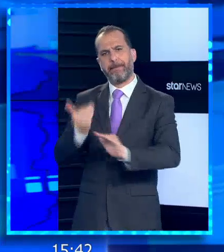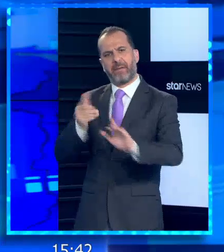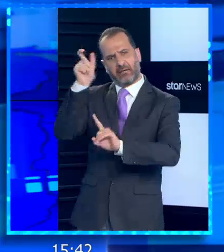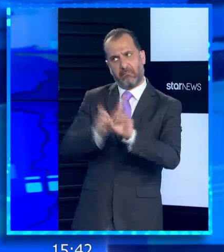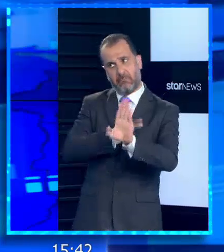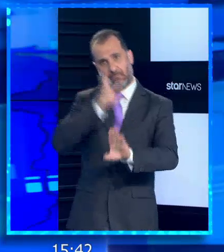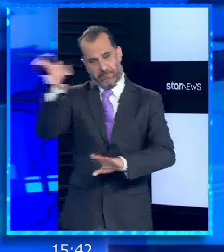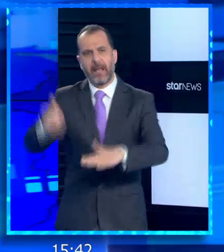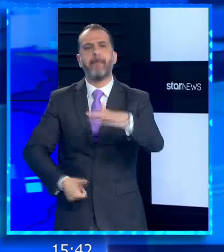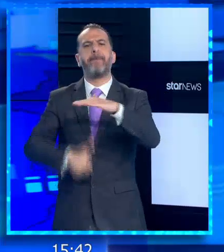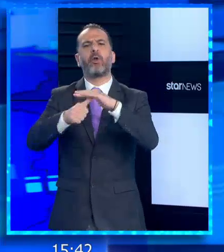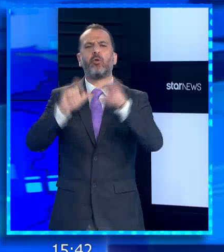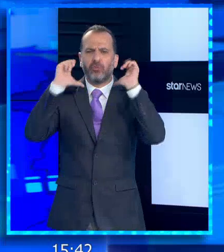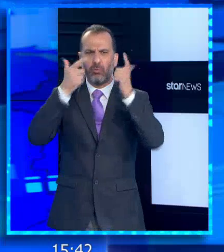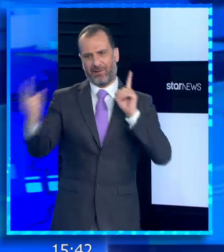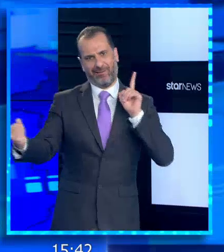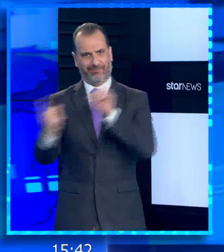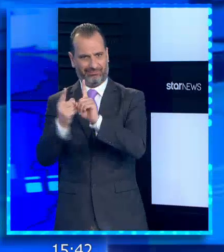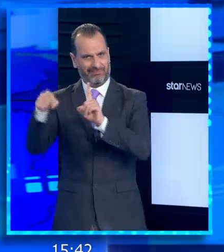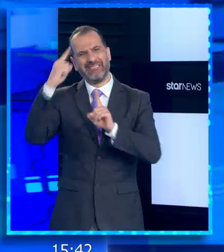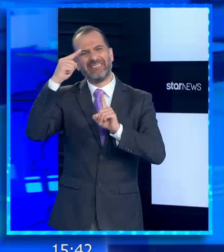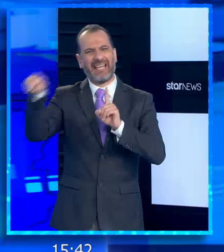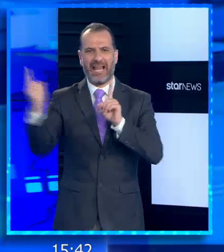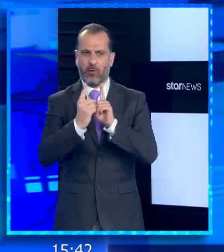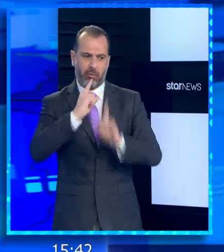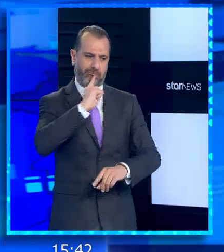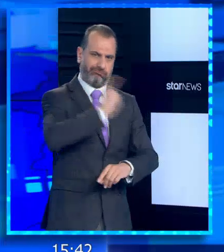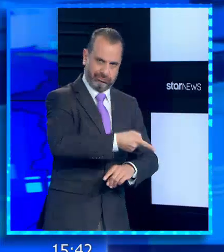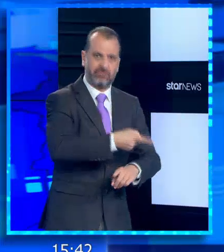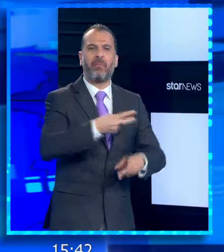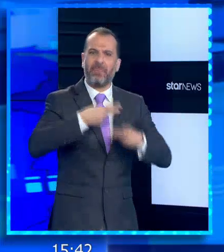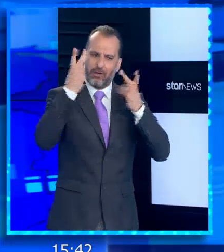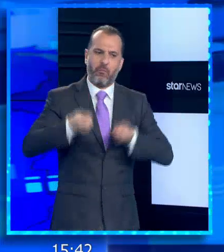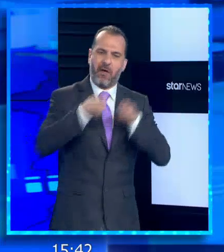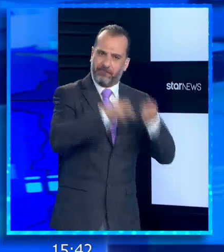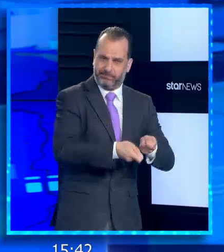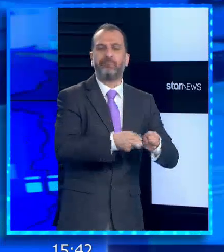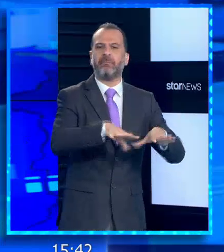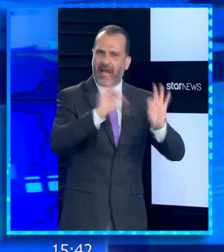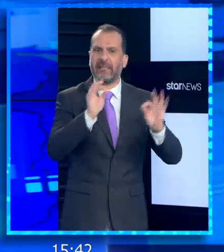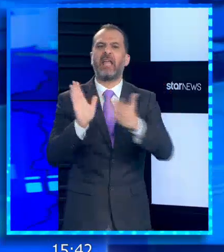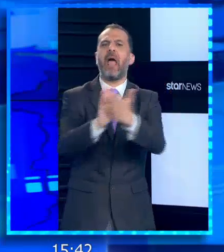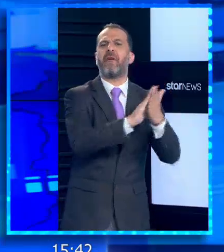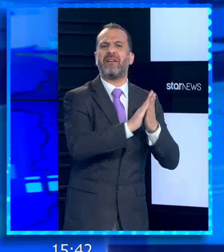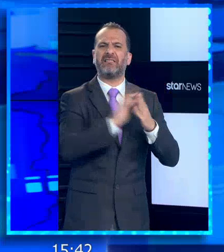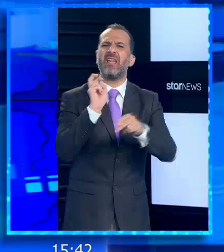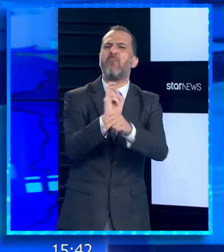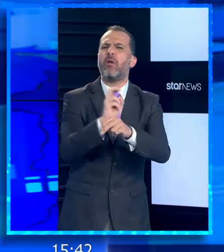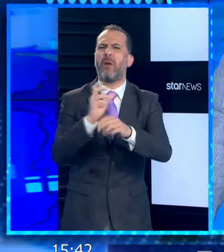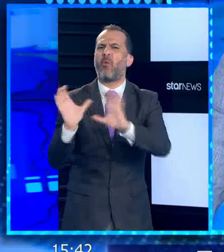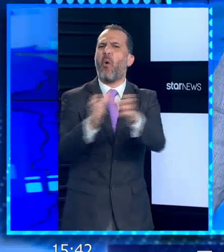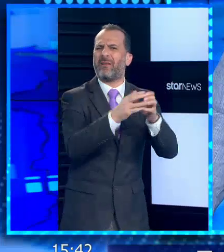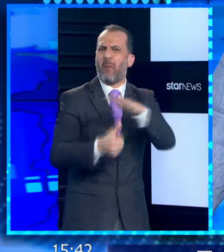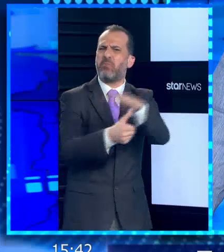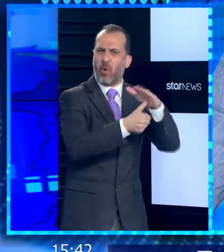για να παραλάβει την εντολή σχηματισμού κυβέρνησης και πριν από λίγο ολοκλήρωσε τις τηλεφωνικές του επαφές με τους πολιτικούς αρχηγούς. Ο